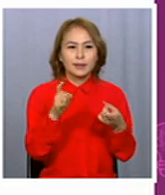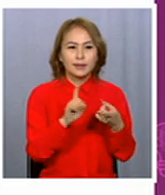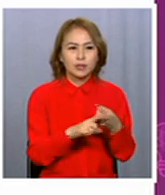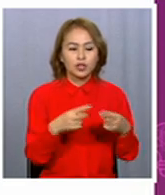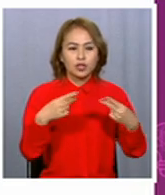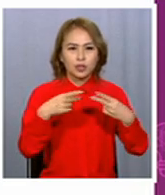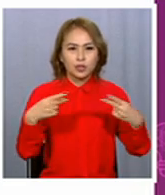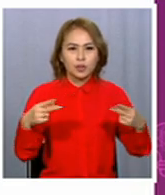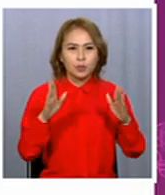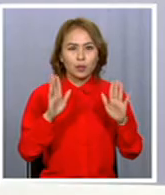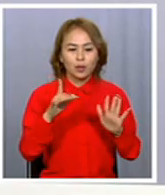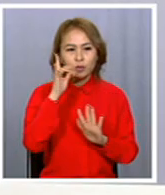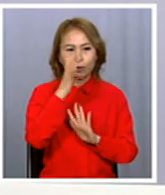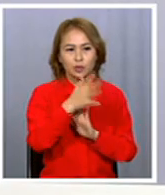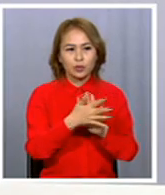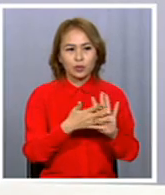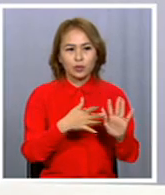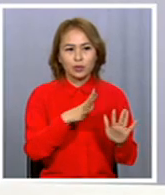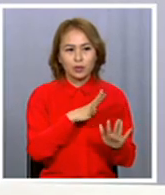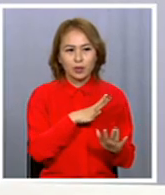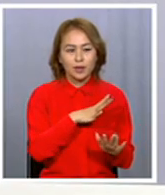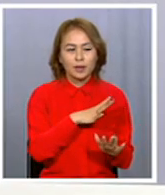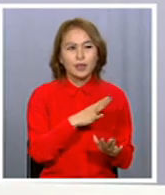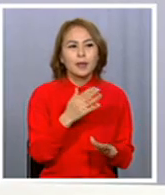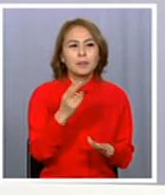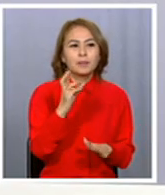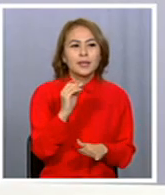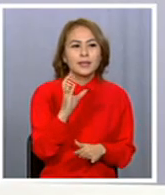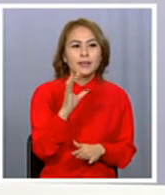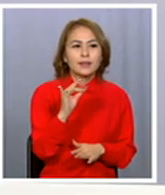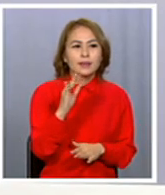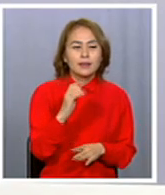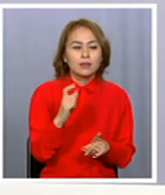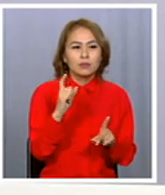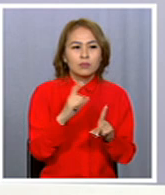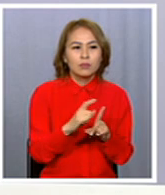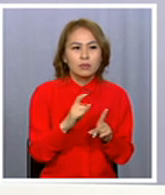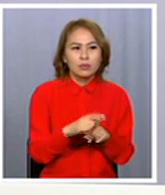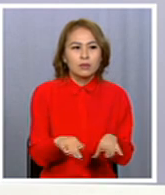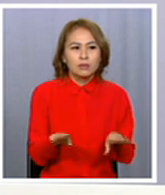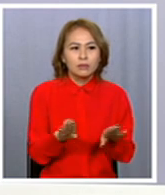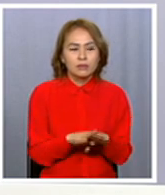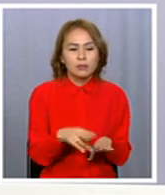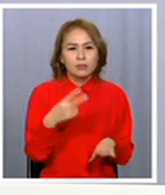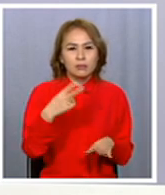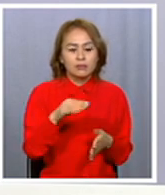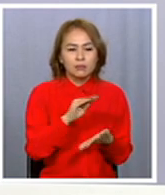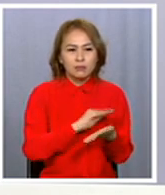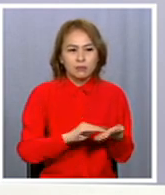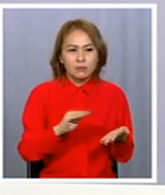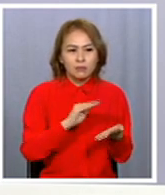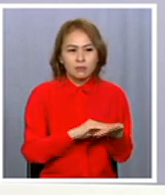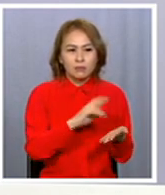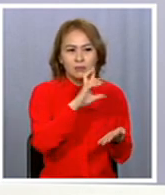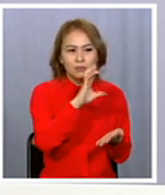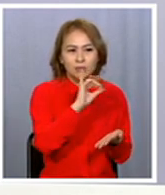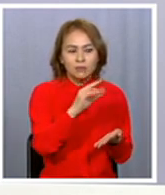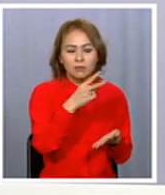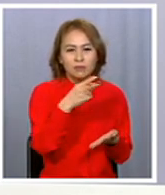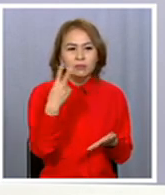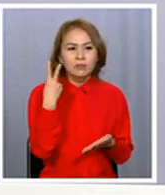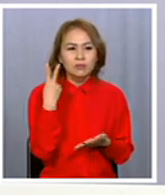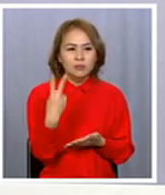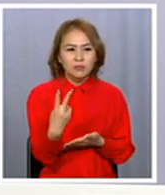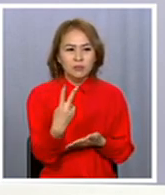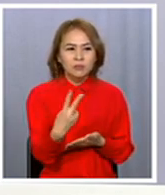болатынын түсіндік. Ал енді балар, бисектриса сөзі жалпы латыннан аударған кезде бис дегеніміз екіге деген